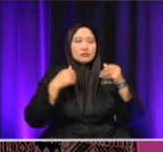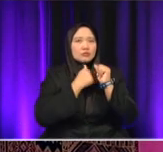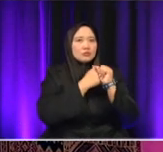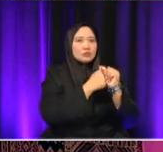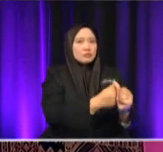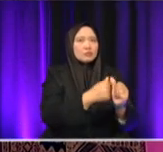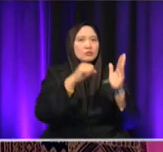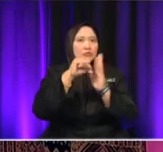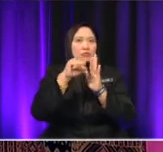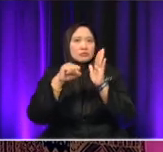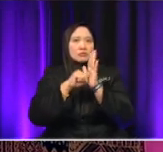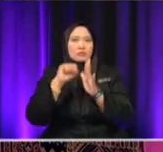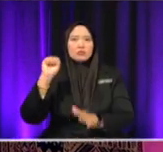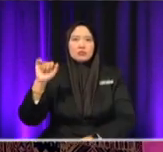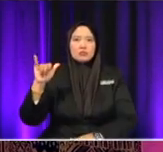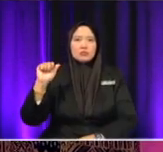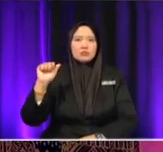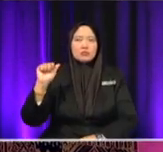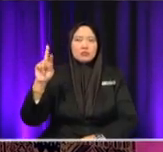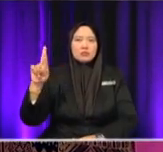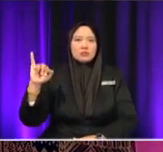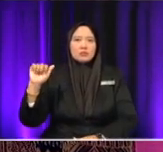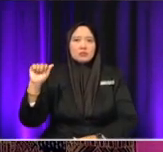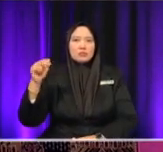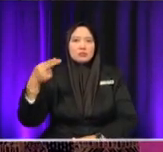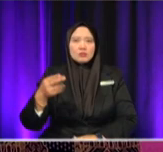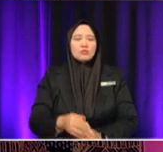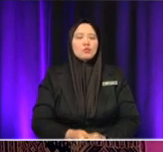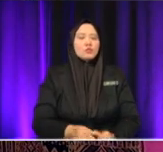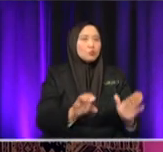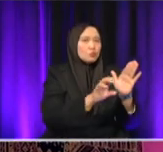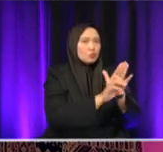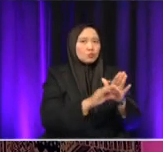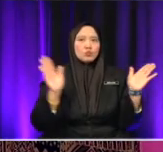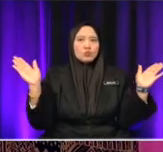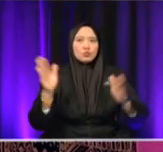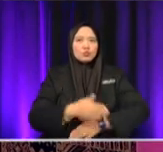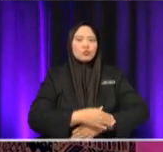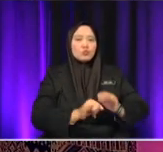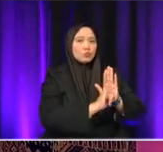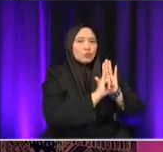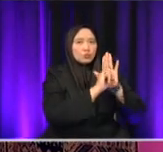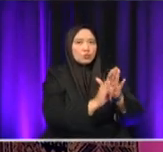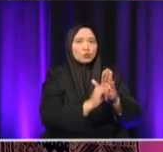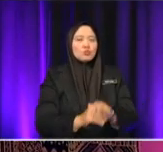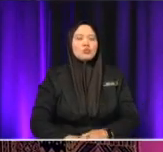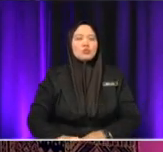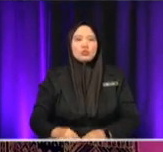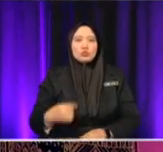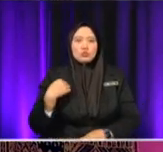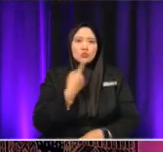mewujudkan satu quality masa bersama keluarga dalam waktu itu juga kita boleh anggota apa kenal pastilah anak-anak kita yang